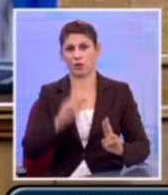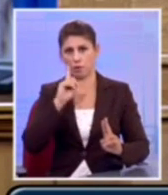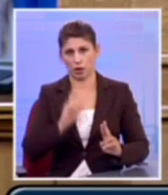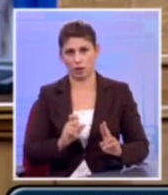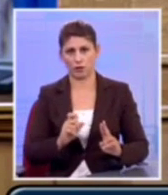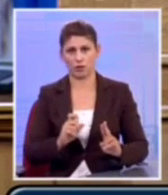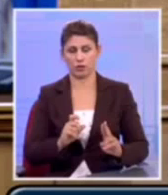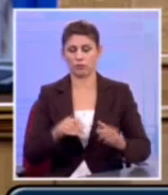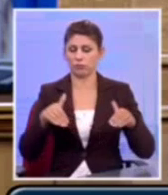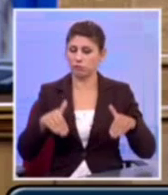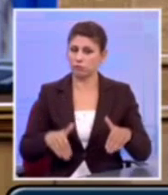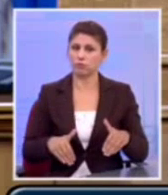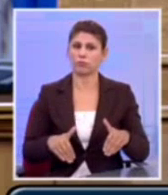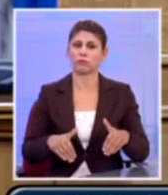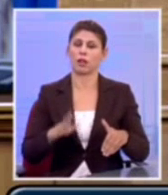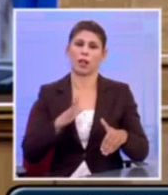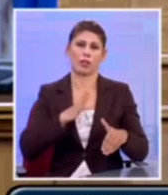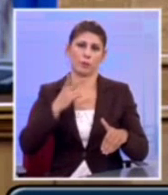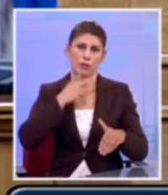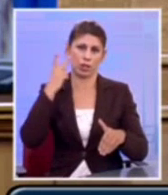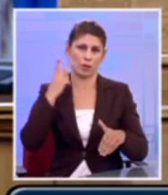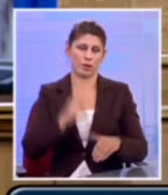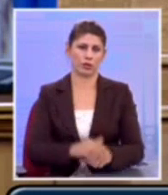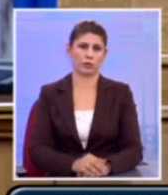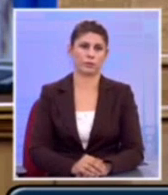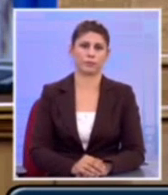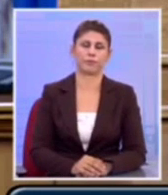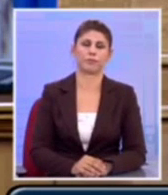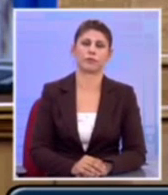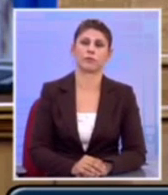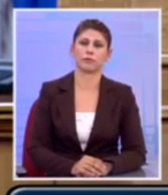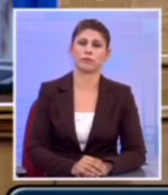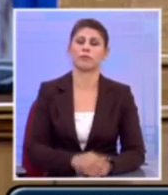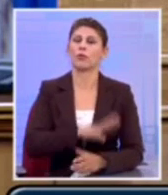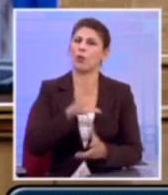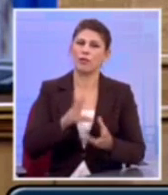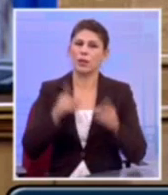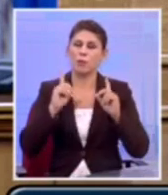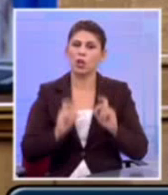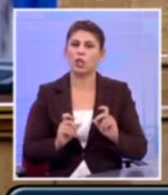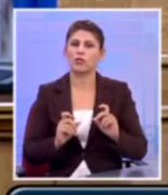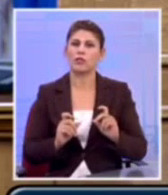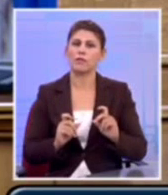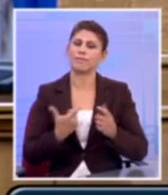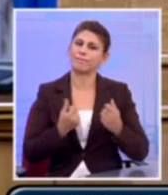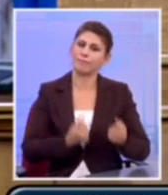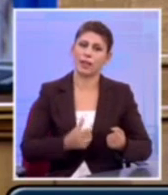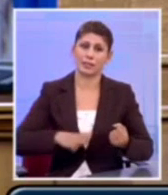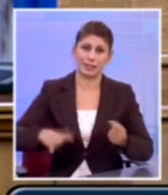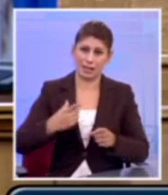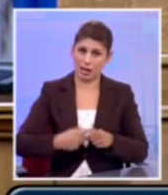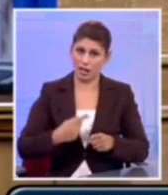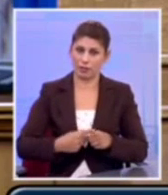υποχρεώσεων σεβασμού ανθρωπίνων δικαιωμάτων, υποχρεώσεων που βαρύνουν τόσο την χώρα